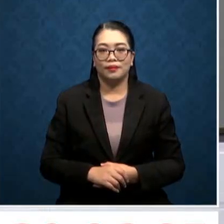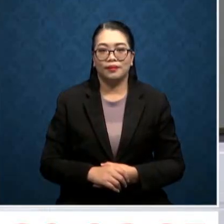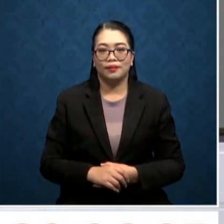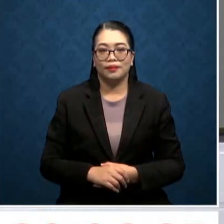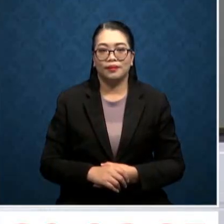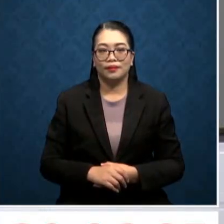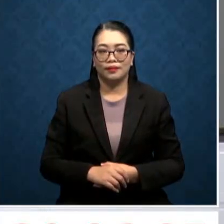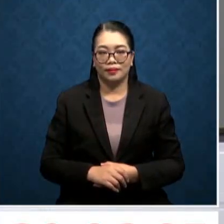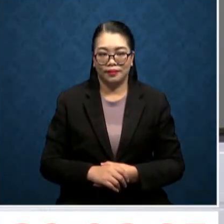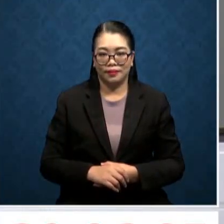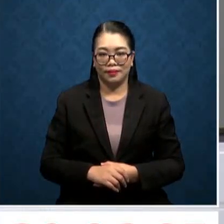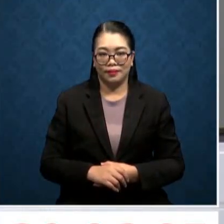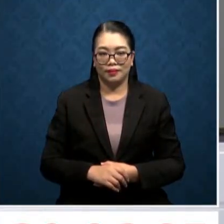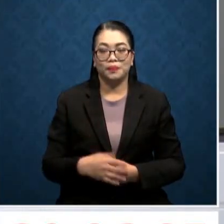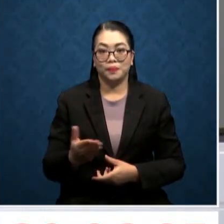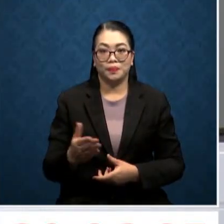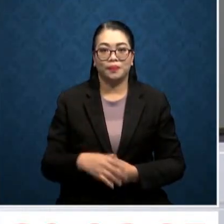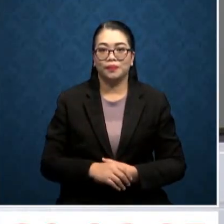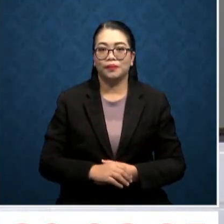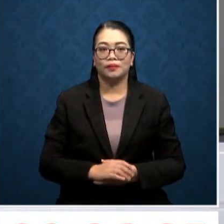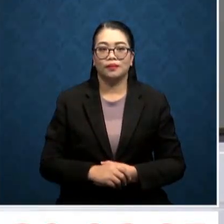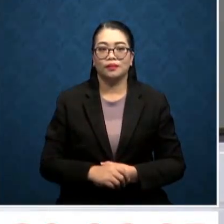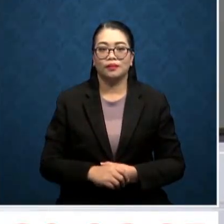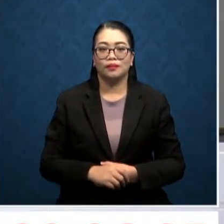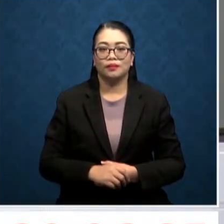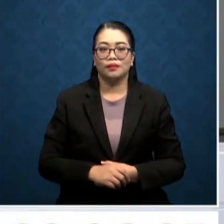ครับเรียนท่านสวัสดีอีกรอบครับเชิญครับ